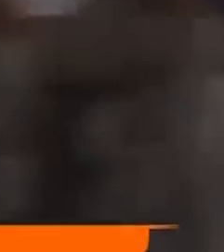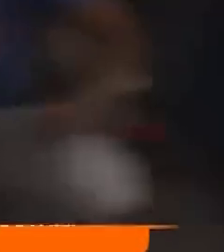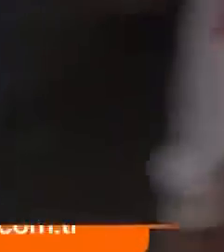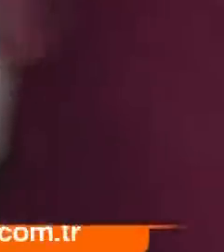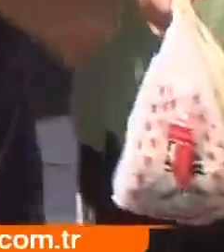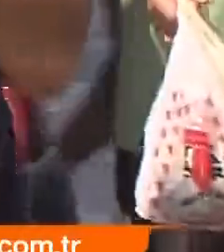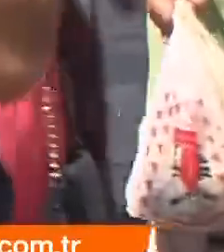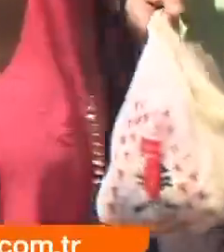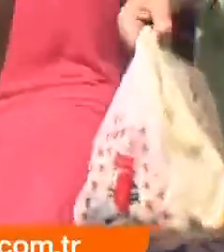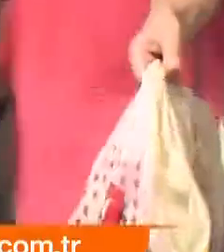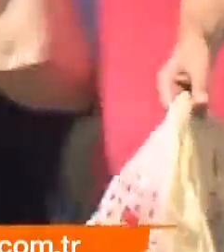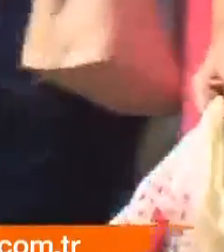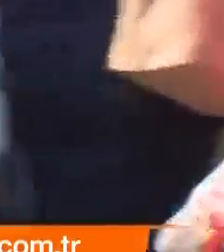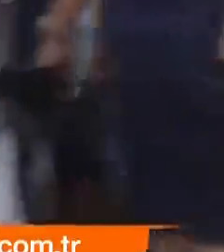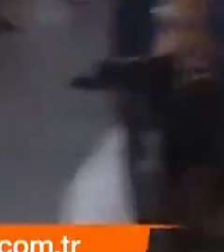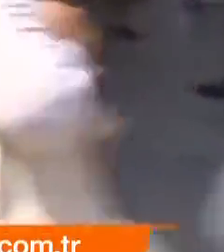Ana Haber'de.